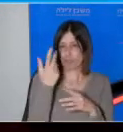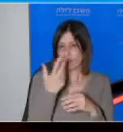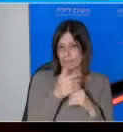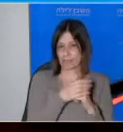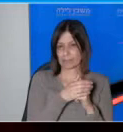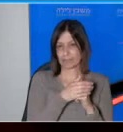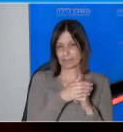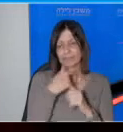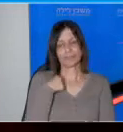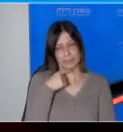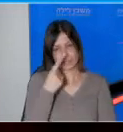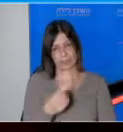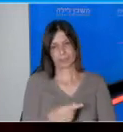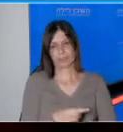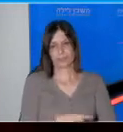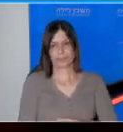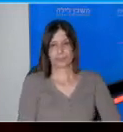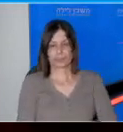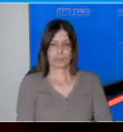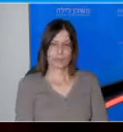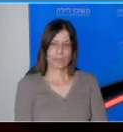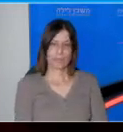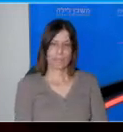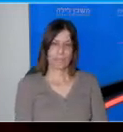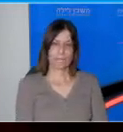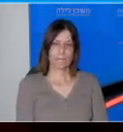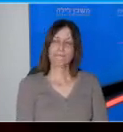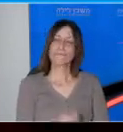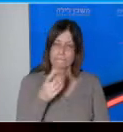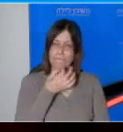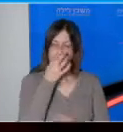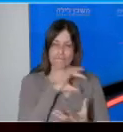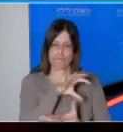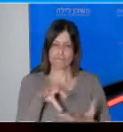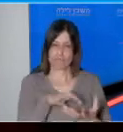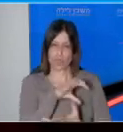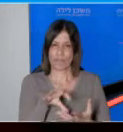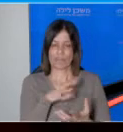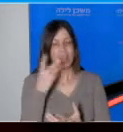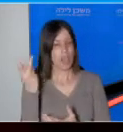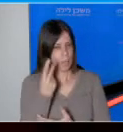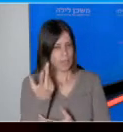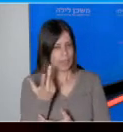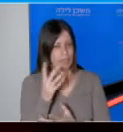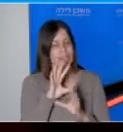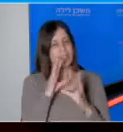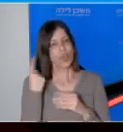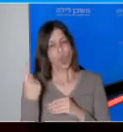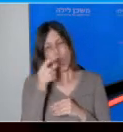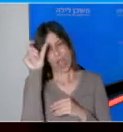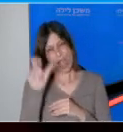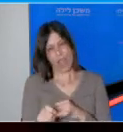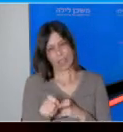עוד פעם, אני אגיד לך, זה שאלה כמובן שהיא שאלה מורכבת, אבל כמובן כל אדם,